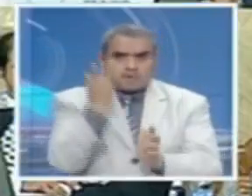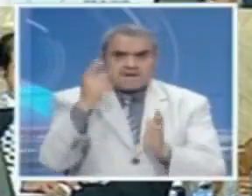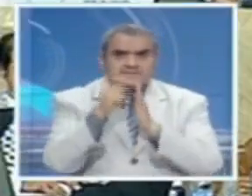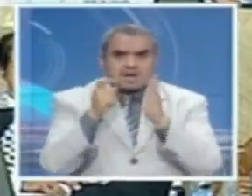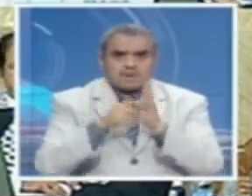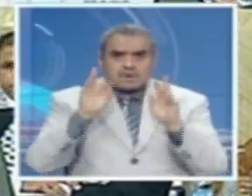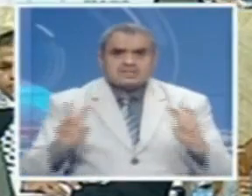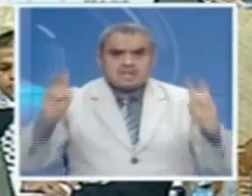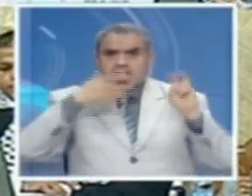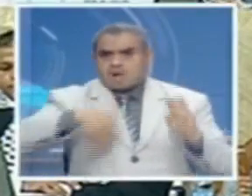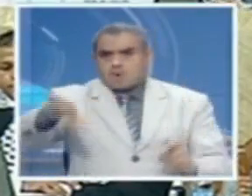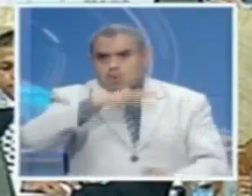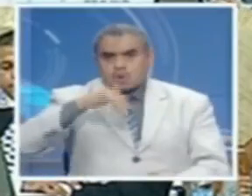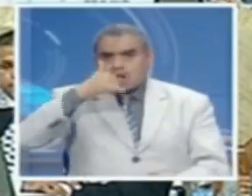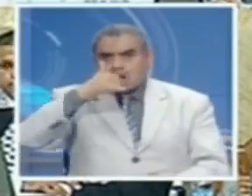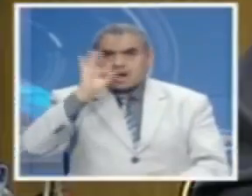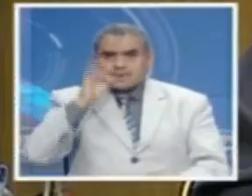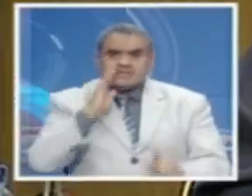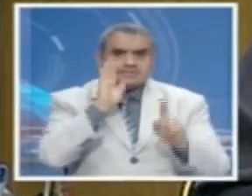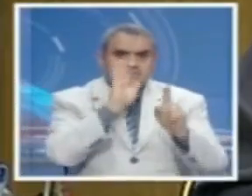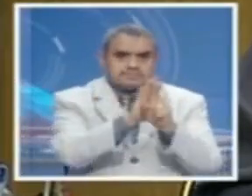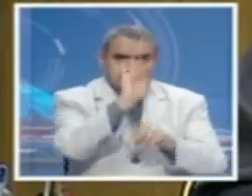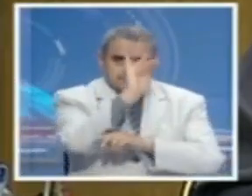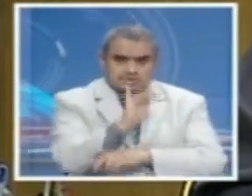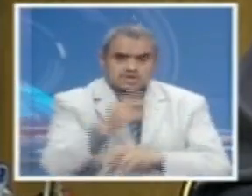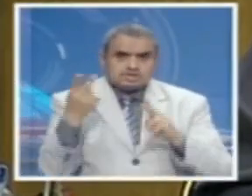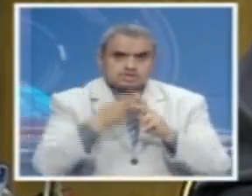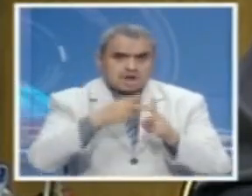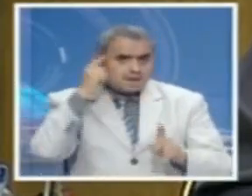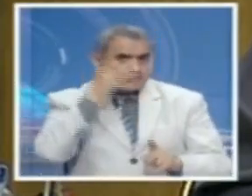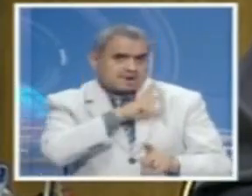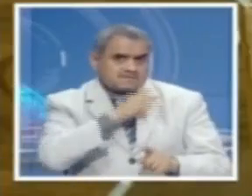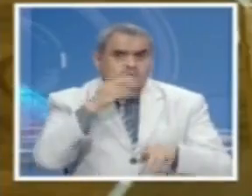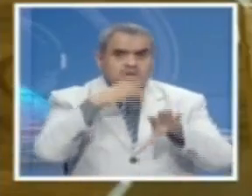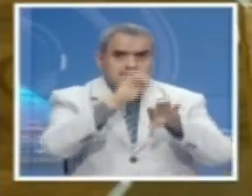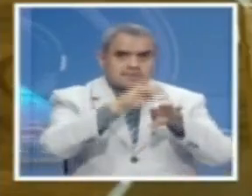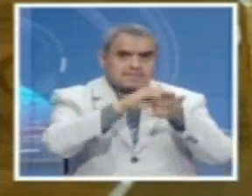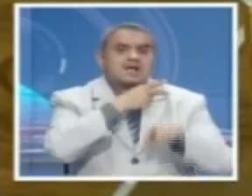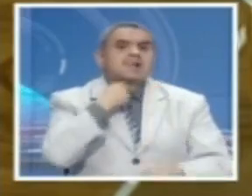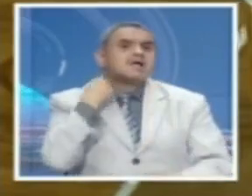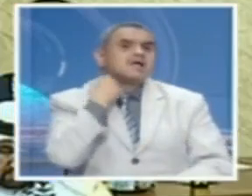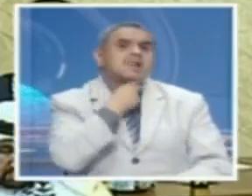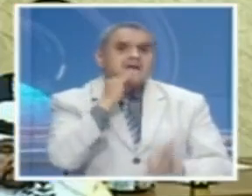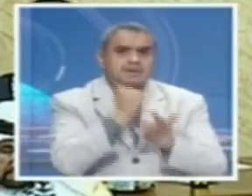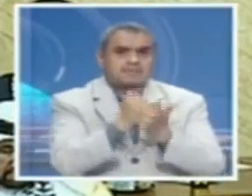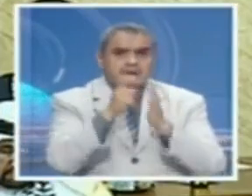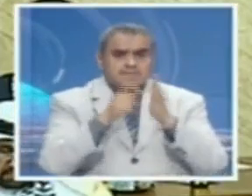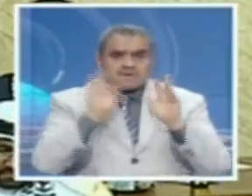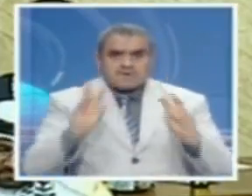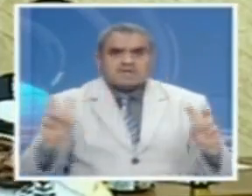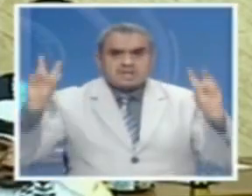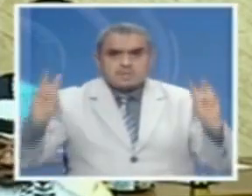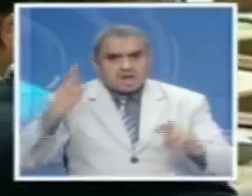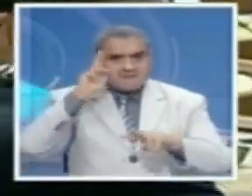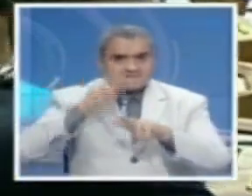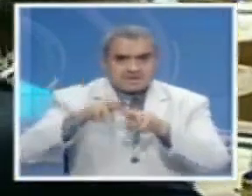لتوحيد الجهود العربية والدولية لدعم الشعب الفلسطيني، ودعا مجلس الأمن للاطلاع بمسؤوليته لوقف الانتهاكات الإسرائيلية